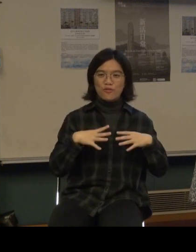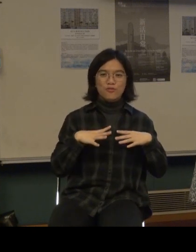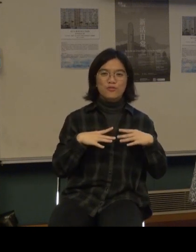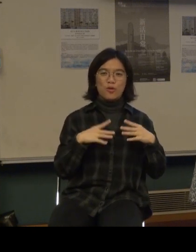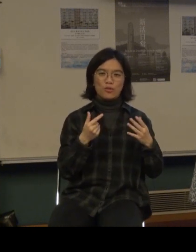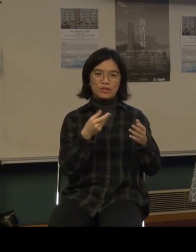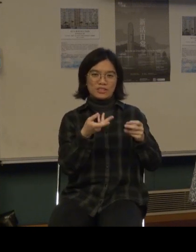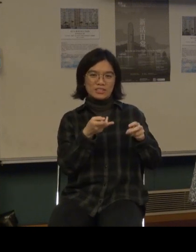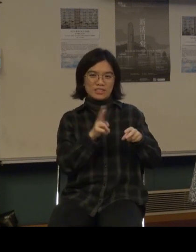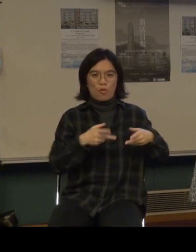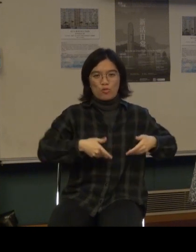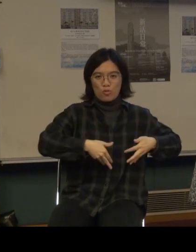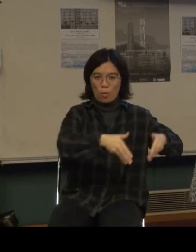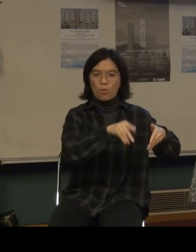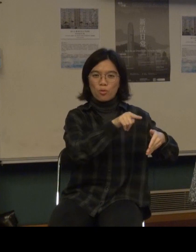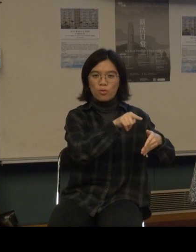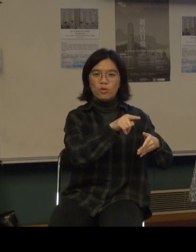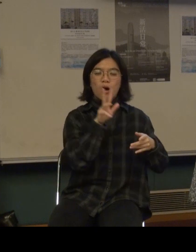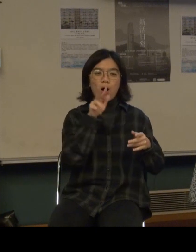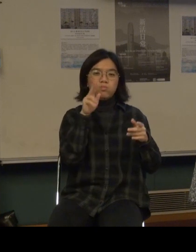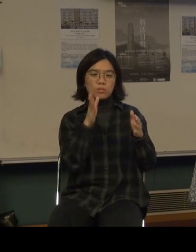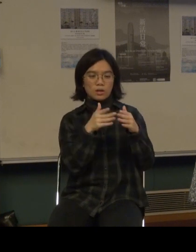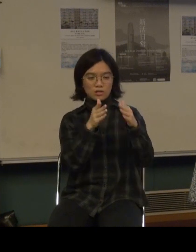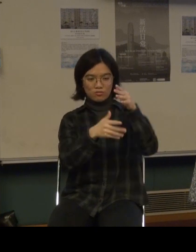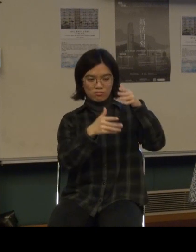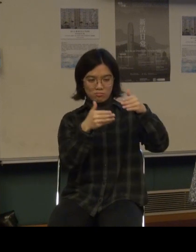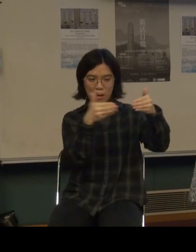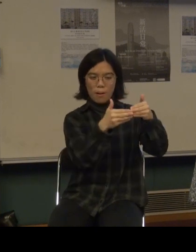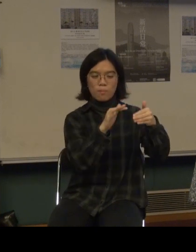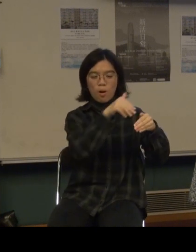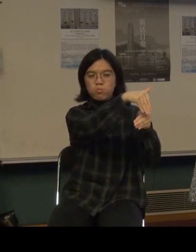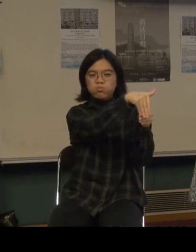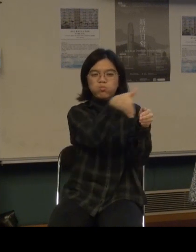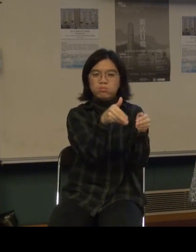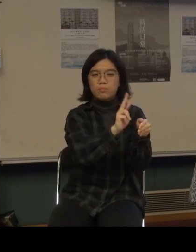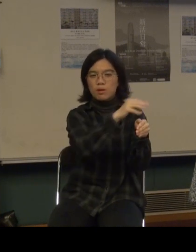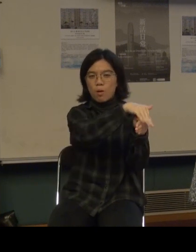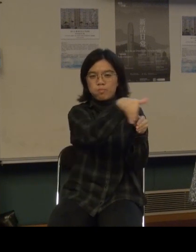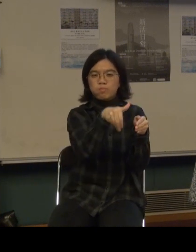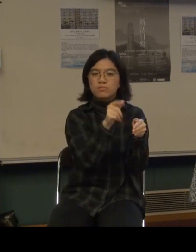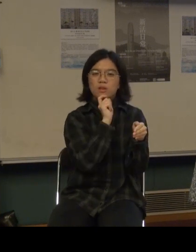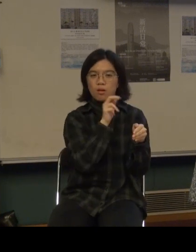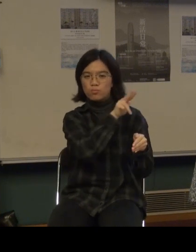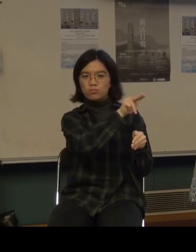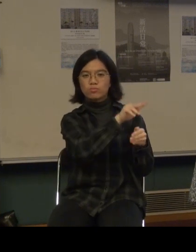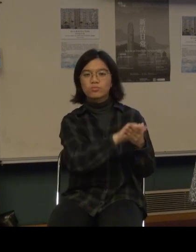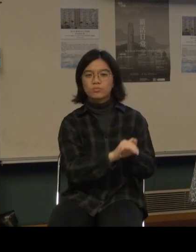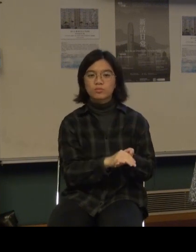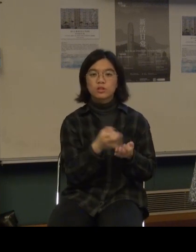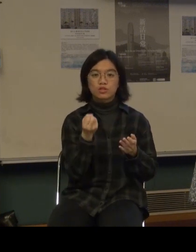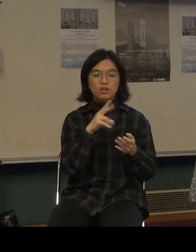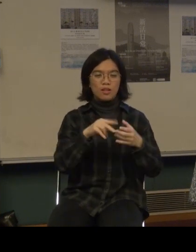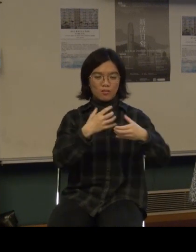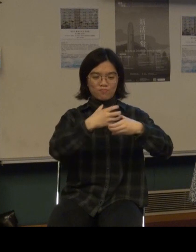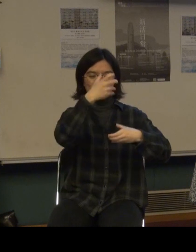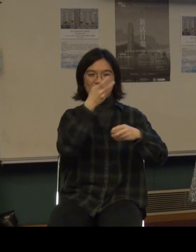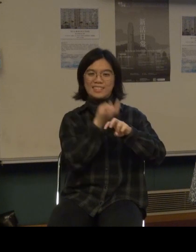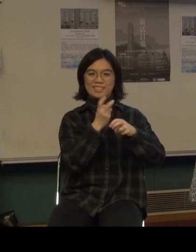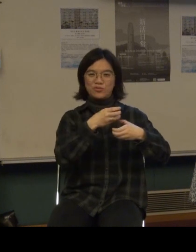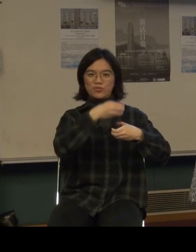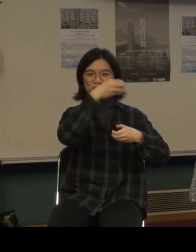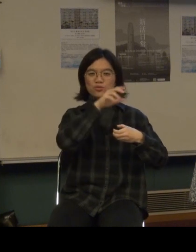嘅，係即係佢個牆身嘅牆角咧，都係拋圓咗嘅。另外咧，就因為嗰條石屎柱，你會見到而家隱